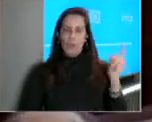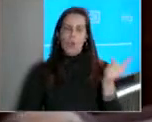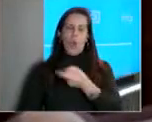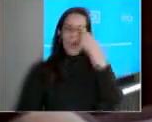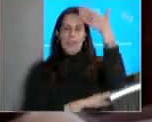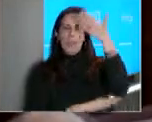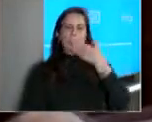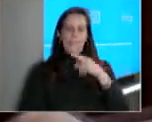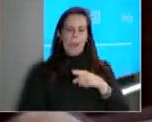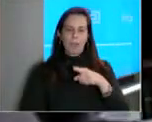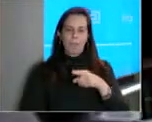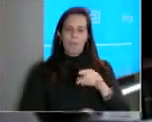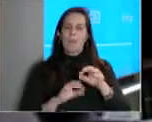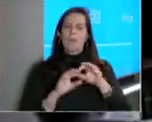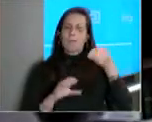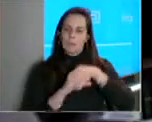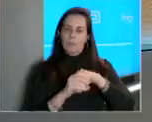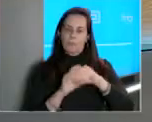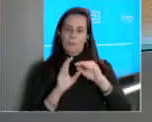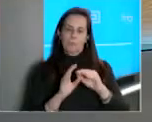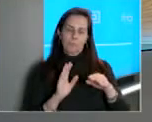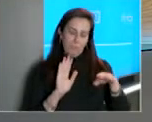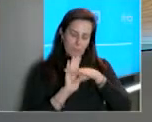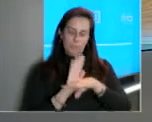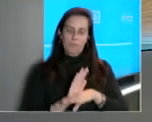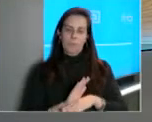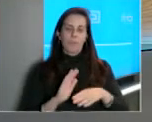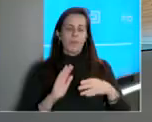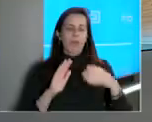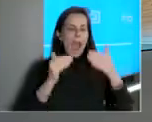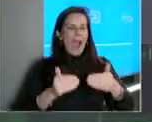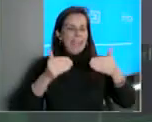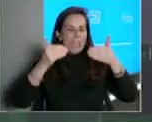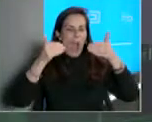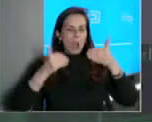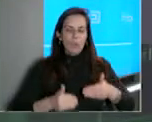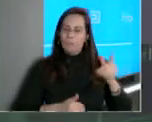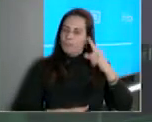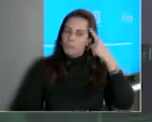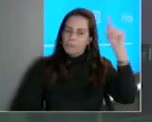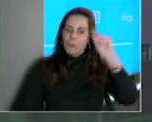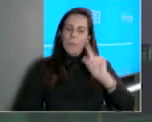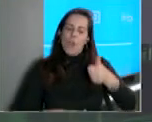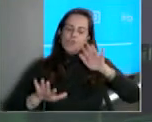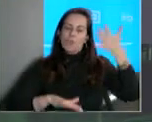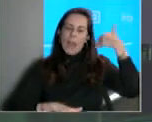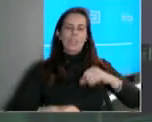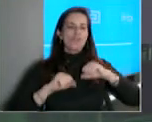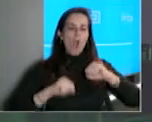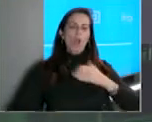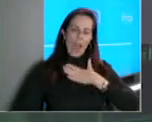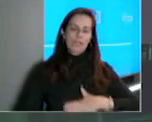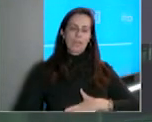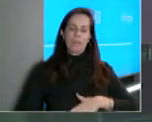מדינת ישראל ותיכנס לספר החוקים. תוכנית ההתנתקות, אותה יזם והוביל ראש הממשלה דאז אריאל